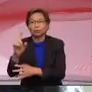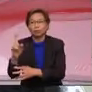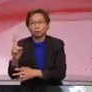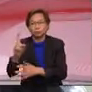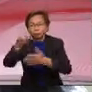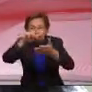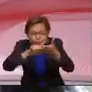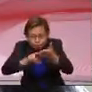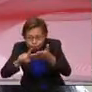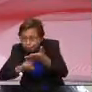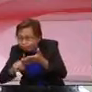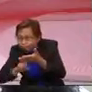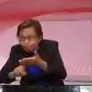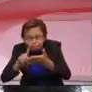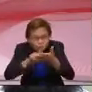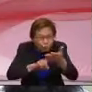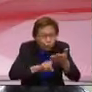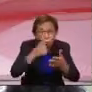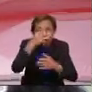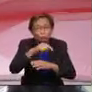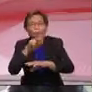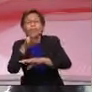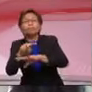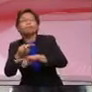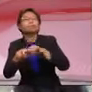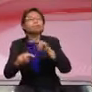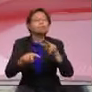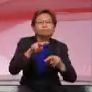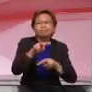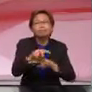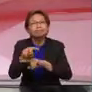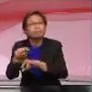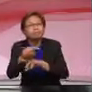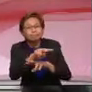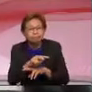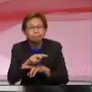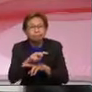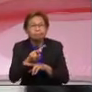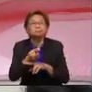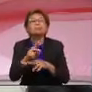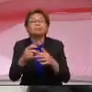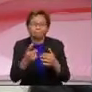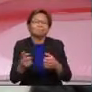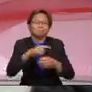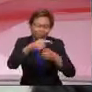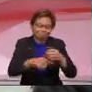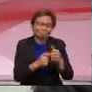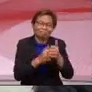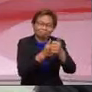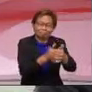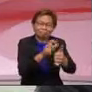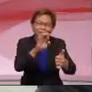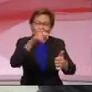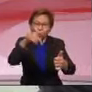69,981 pemeriksaan bagi memantau dan menguatkuasakan pematuhan SOP PKPP.